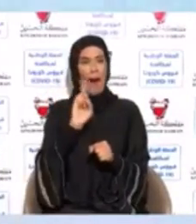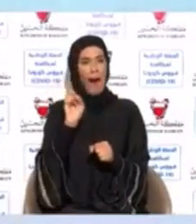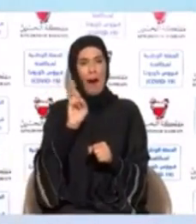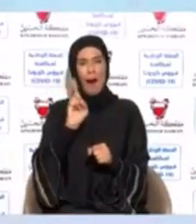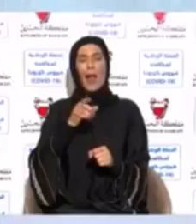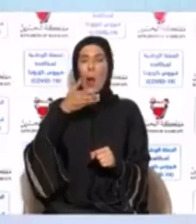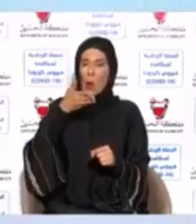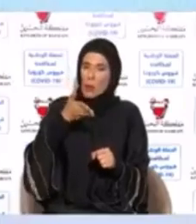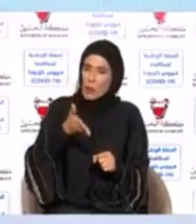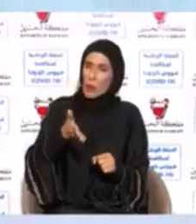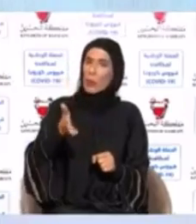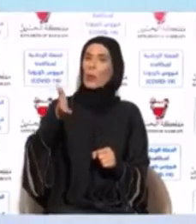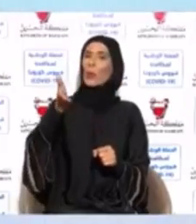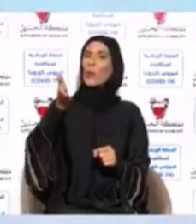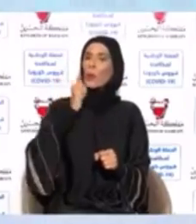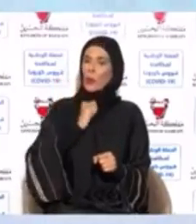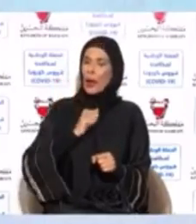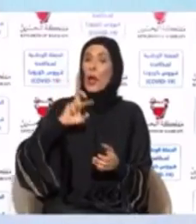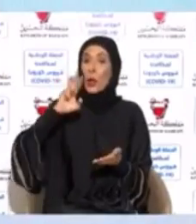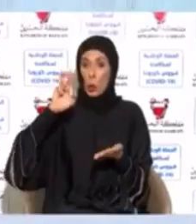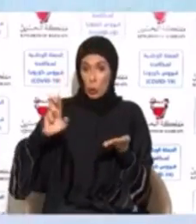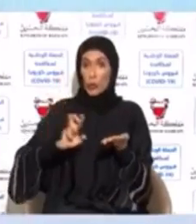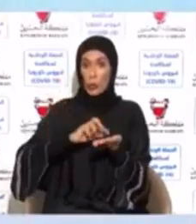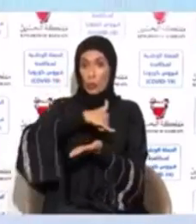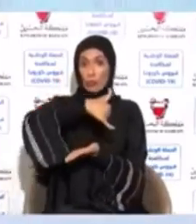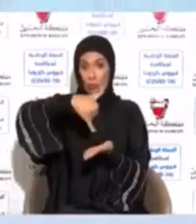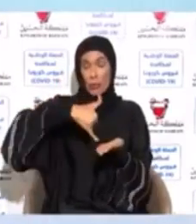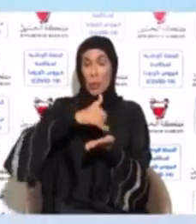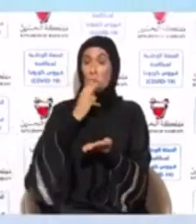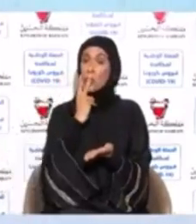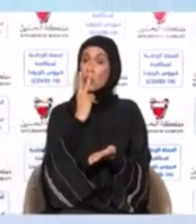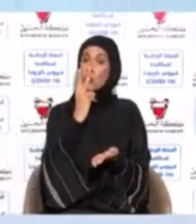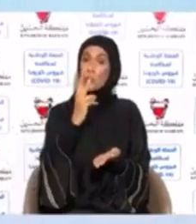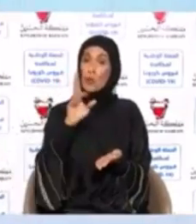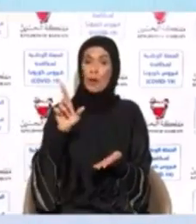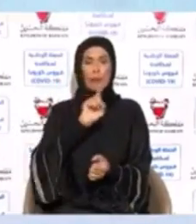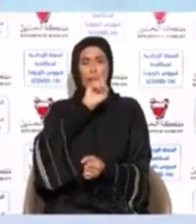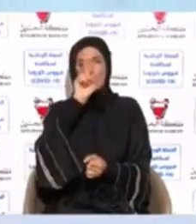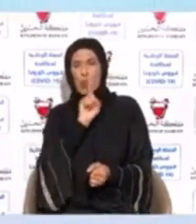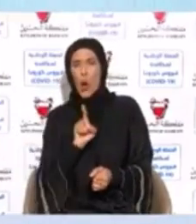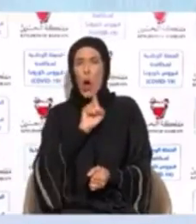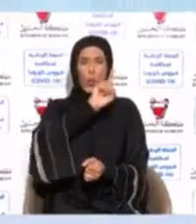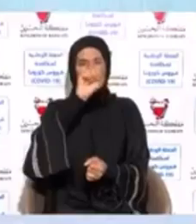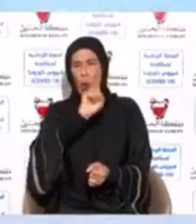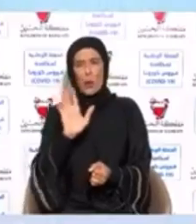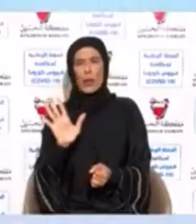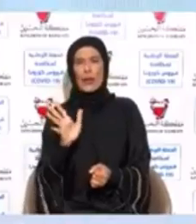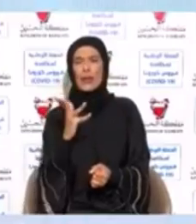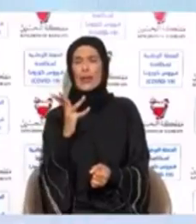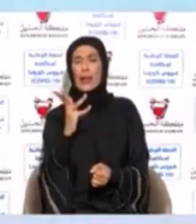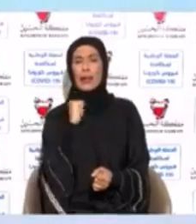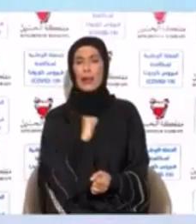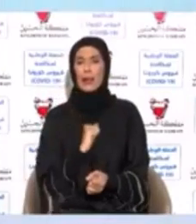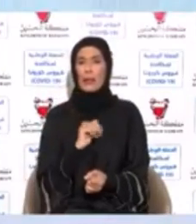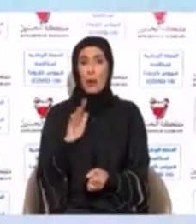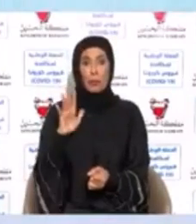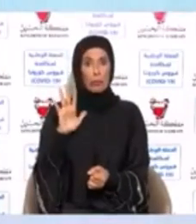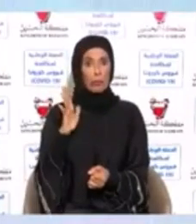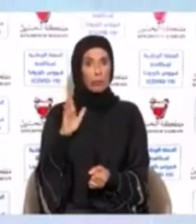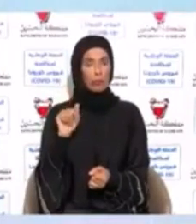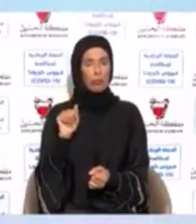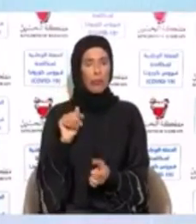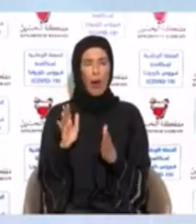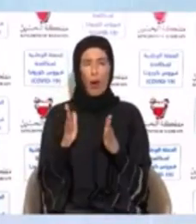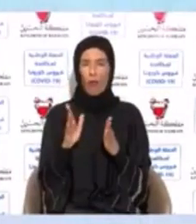التجربة أن فقط عليه أن يزور المركز ويشوف بعينه، وممكن يستفسر على أي استفسار أو عنده شك أو